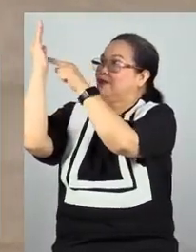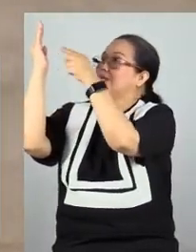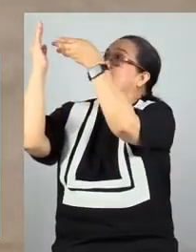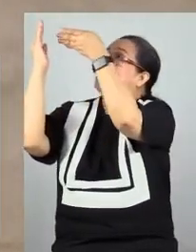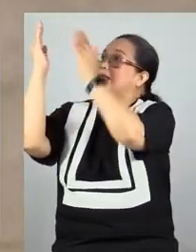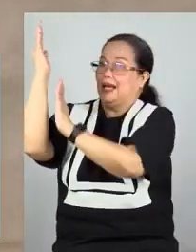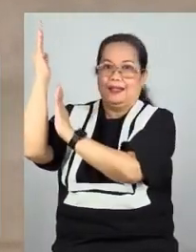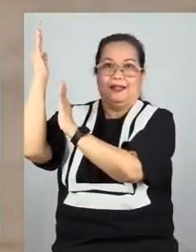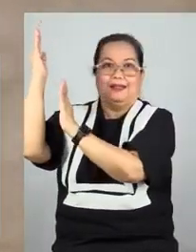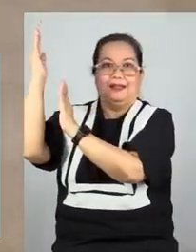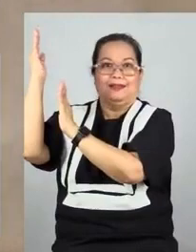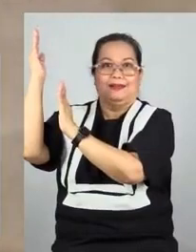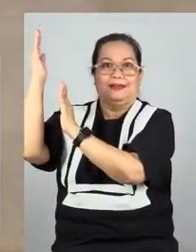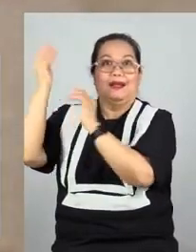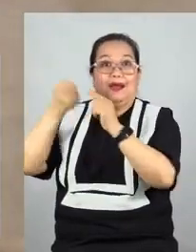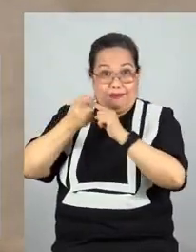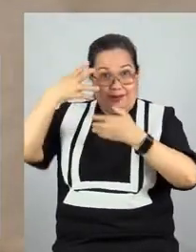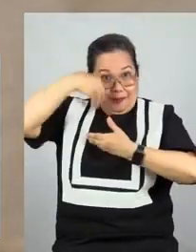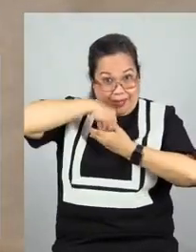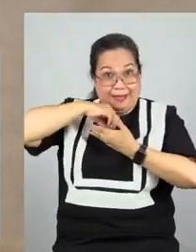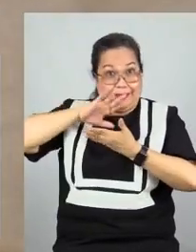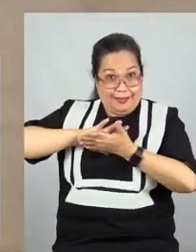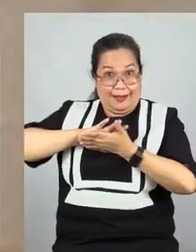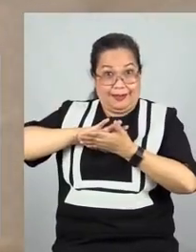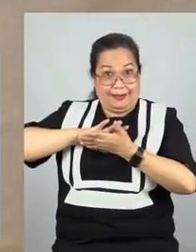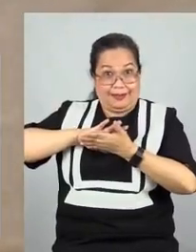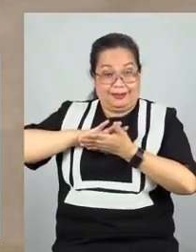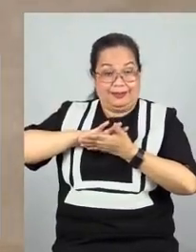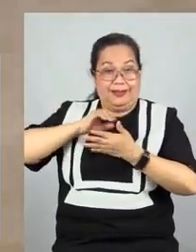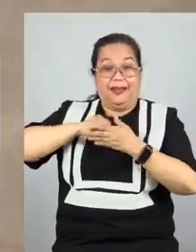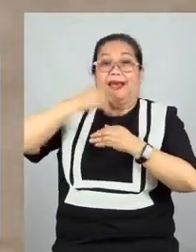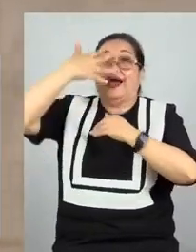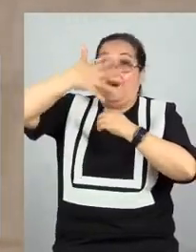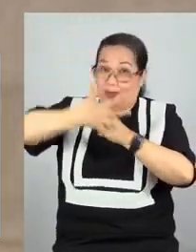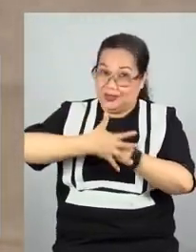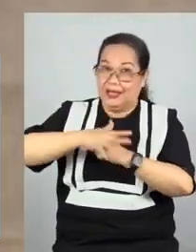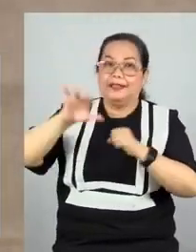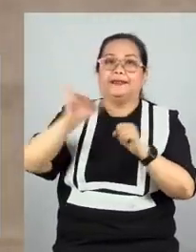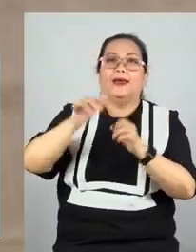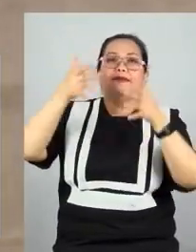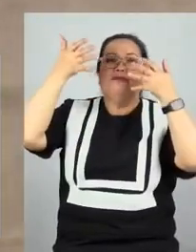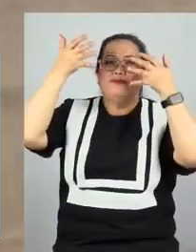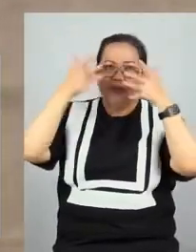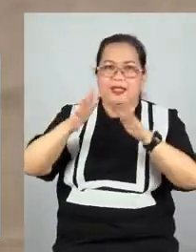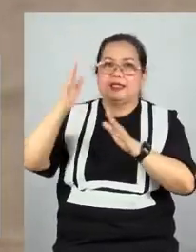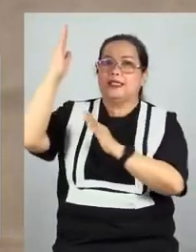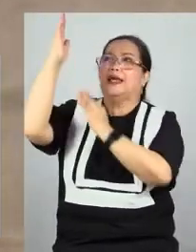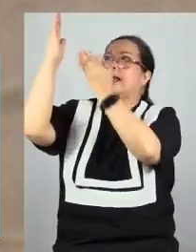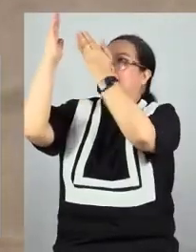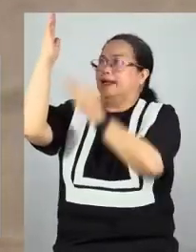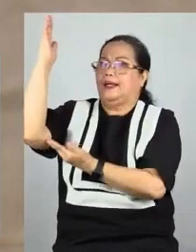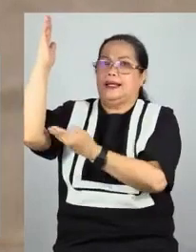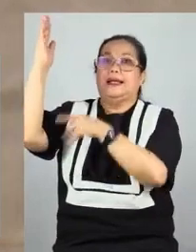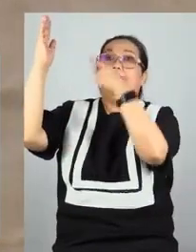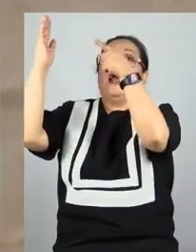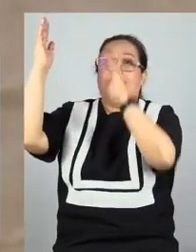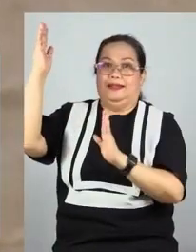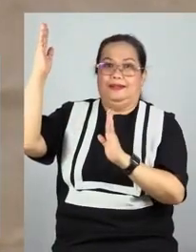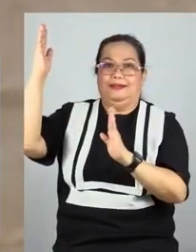Diyos mula sa loob hanggang sa panlabas. So, ang sinasabi dito,